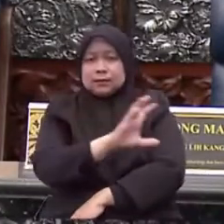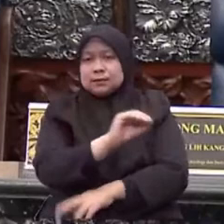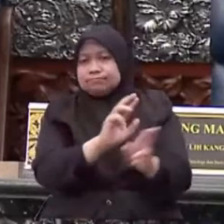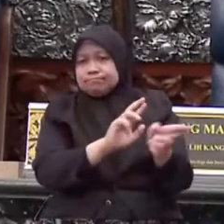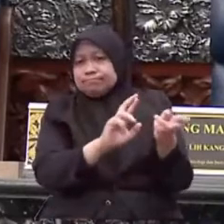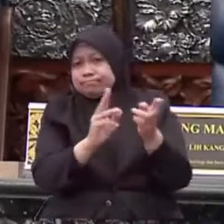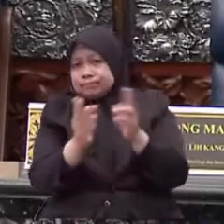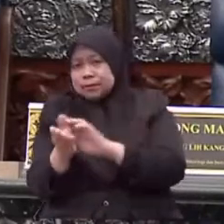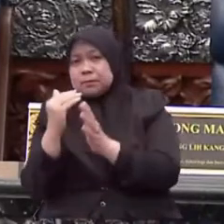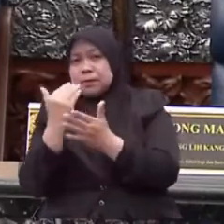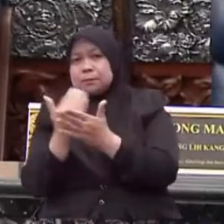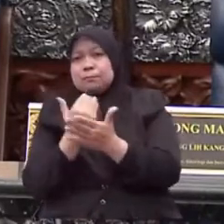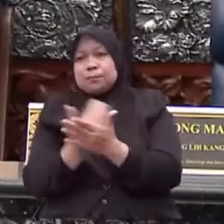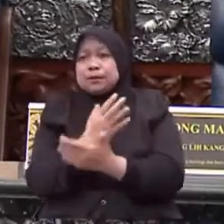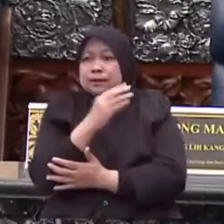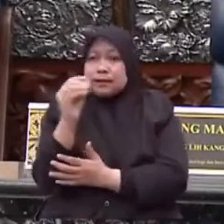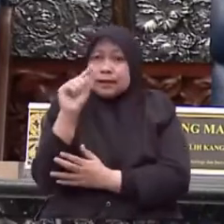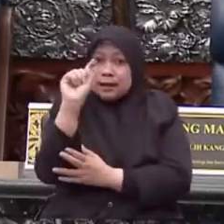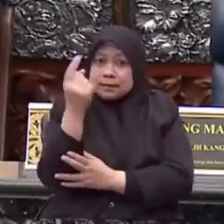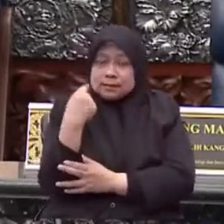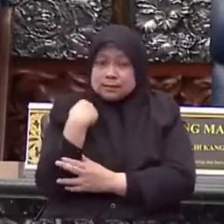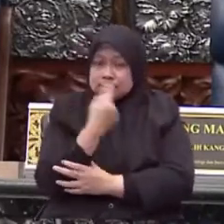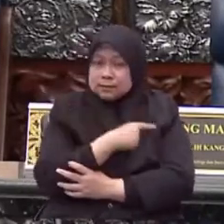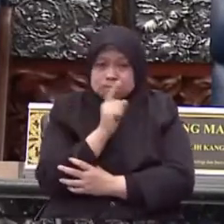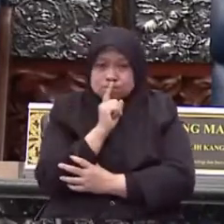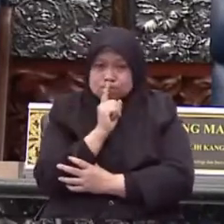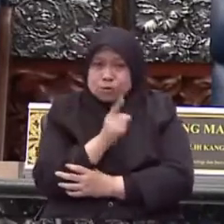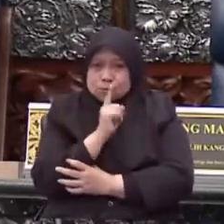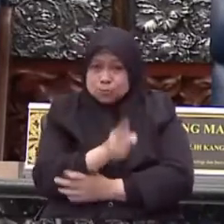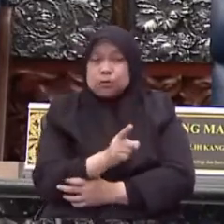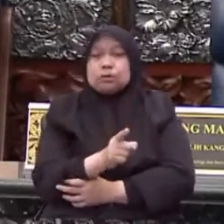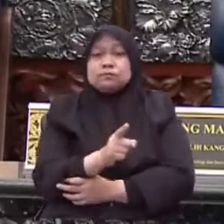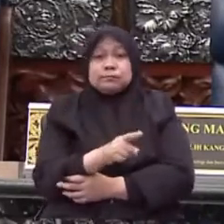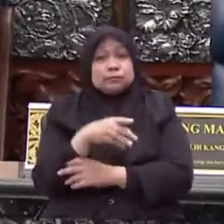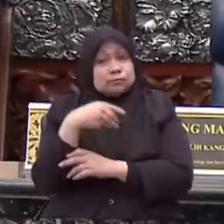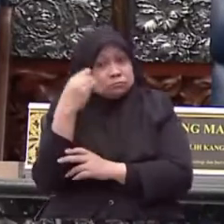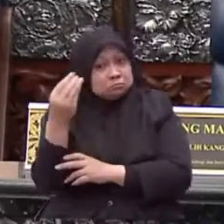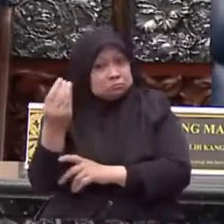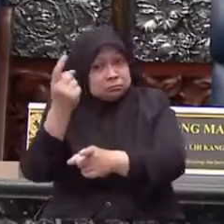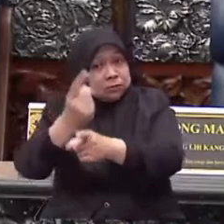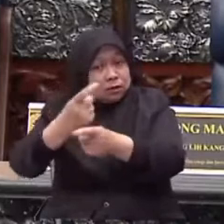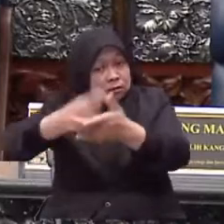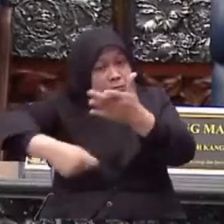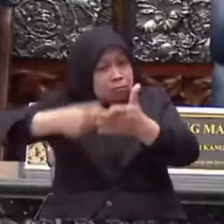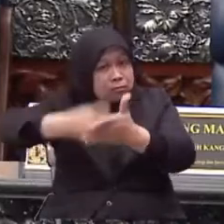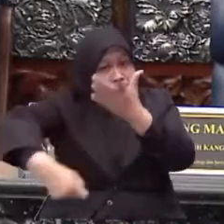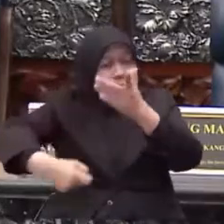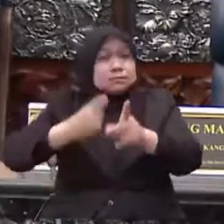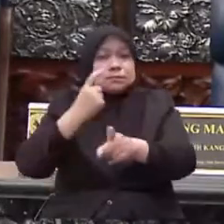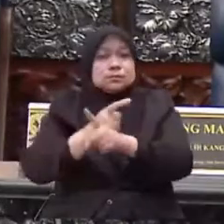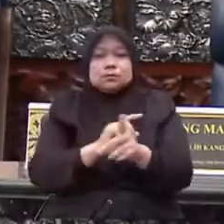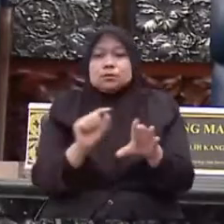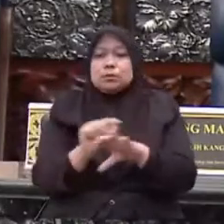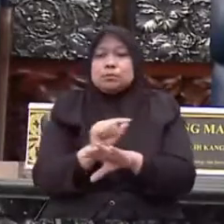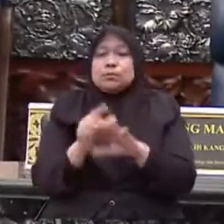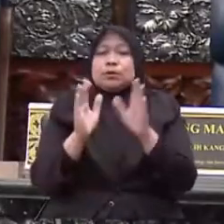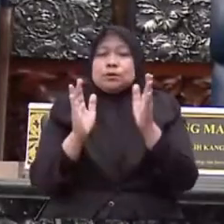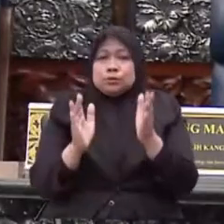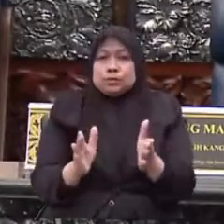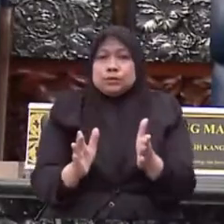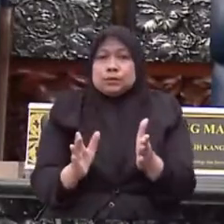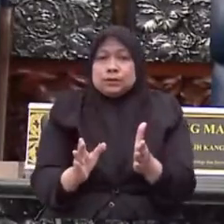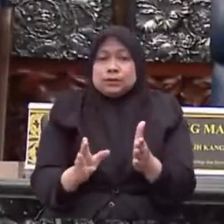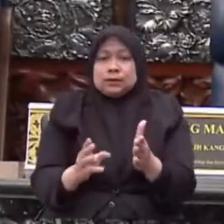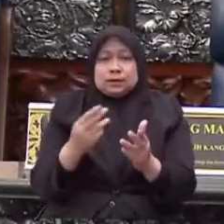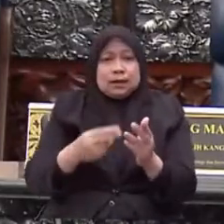tenaga boleh baru dan hanya dengan kita betul-betul pastru tersebut kepada pengguna-pengguna